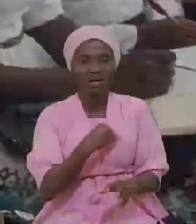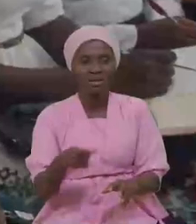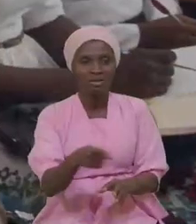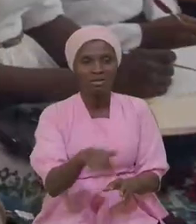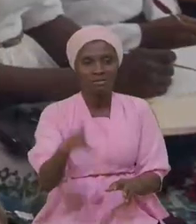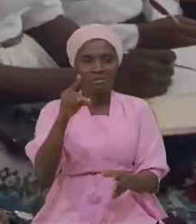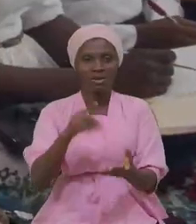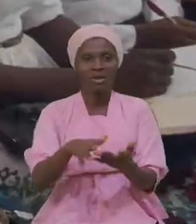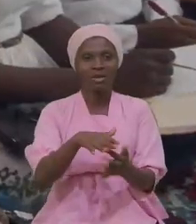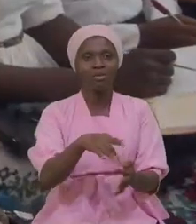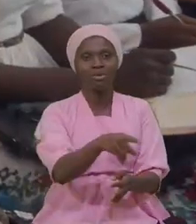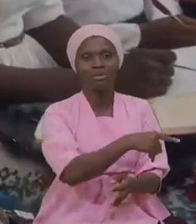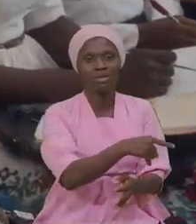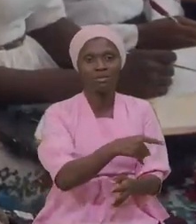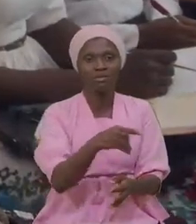trouvèrent parmi les cadavres. Quoi?